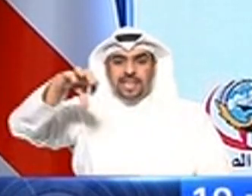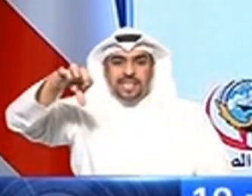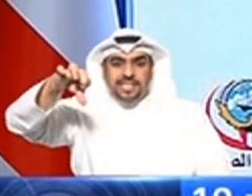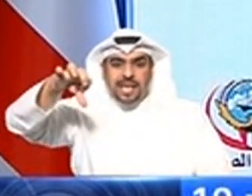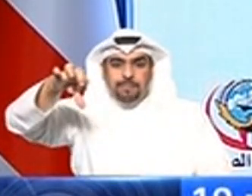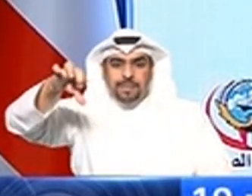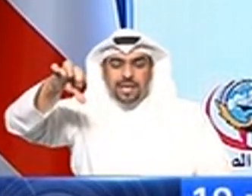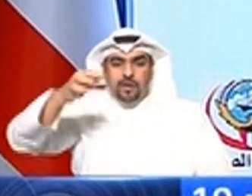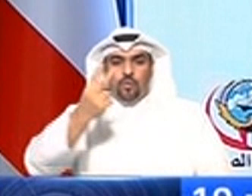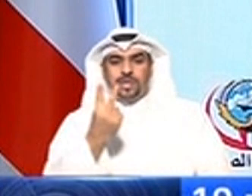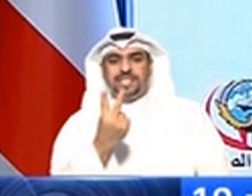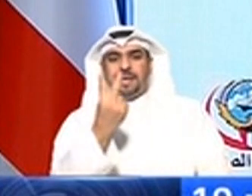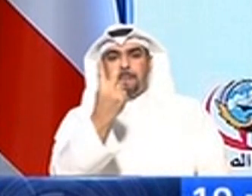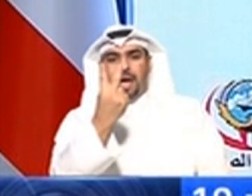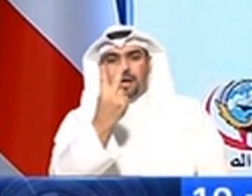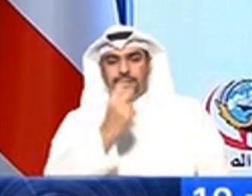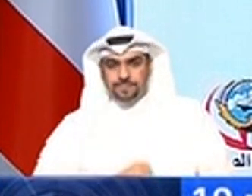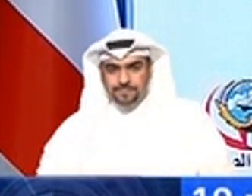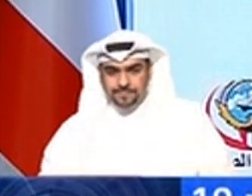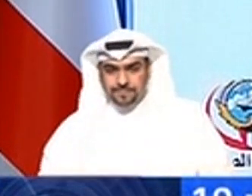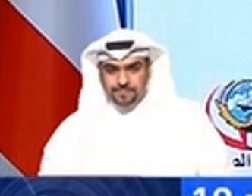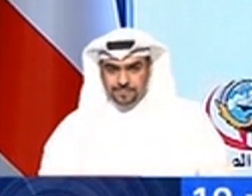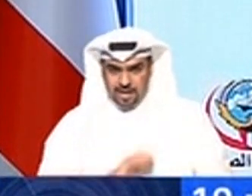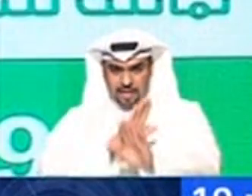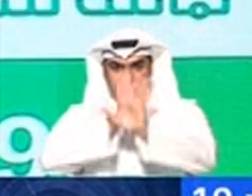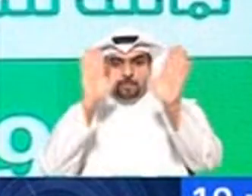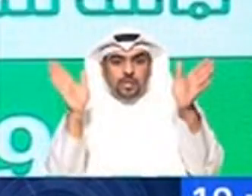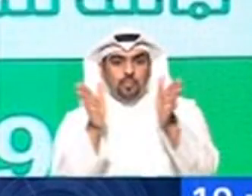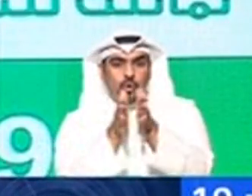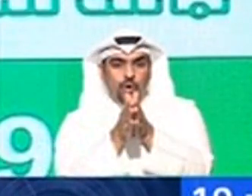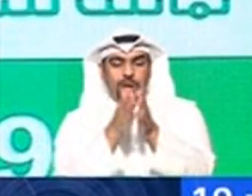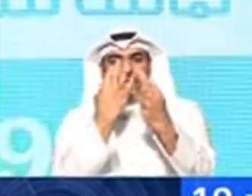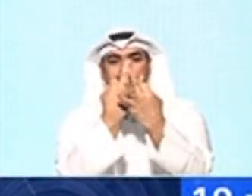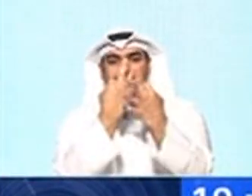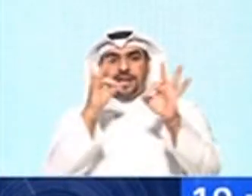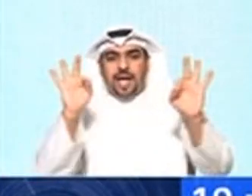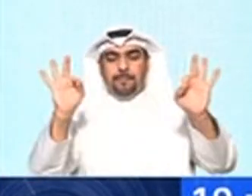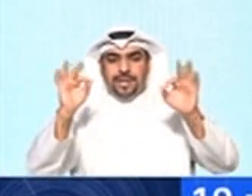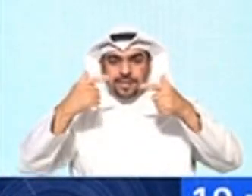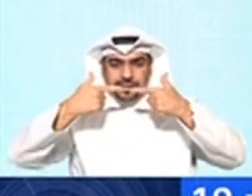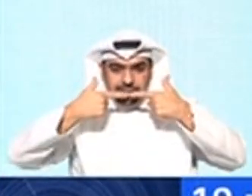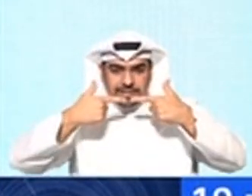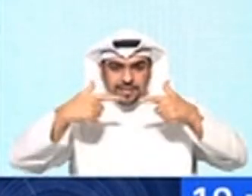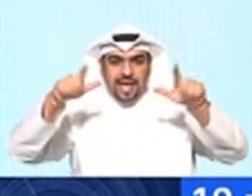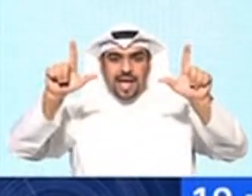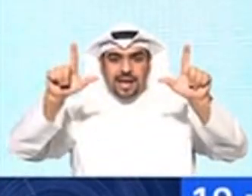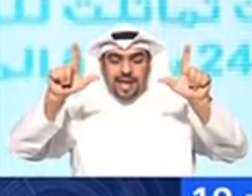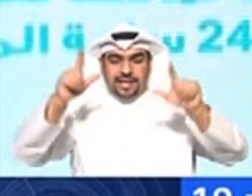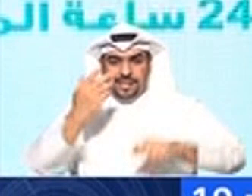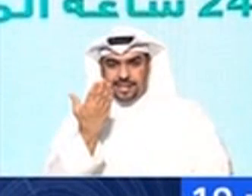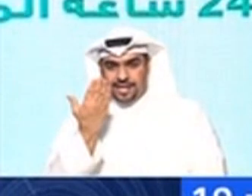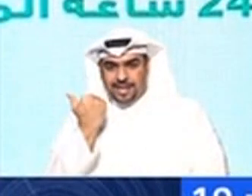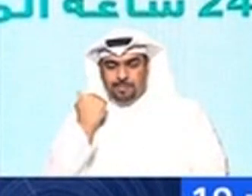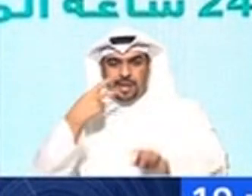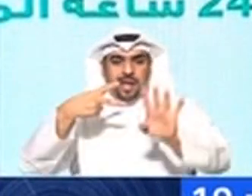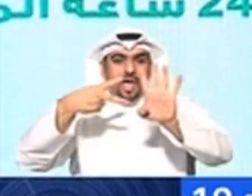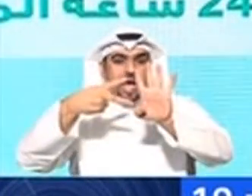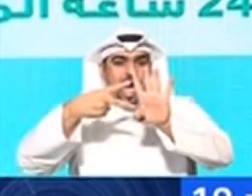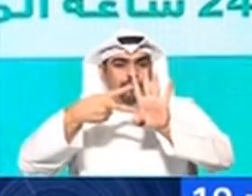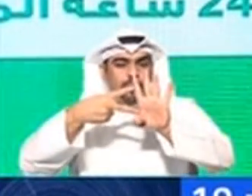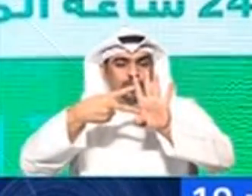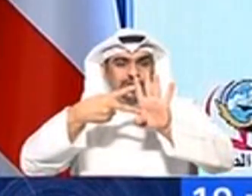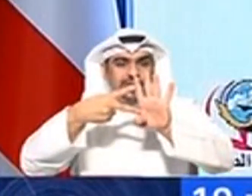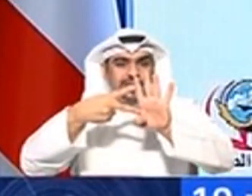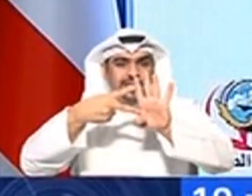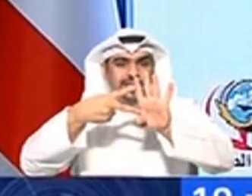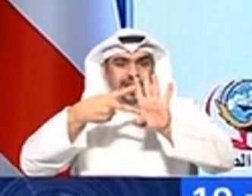2907 حالات. هذا هو المجموع، حيث تم الإعلان خلال 24 ساعة الماضية عن